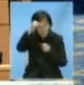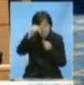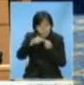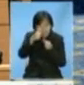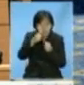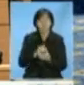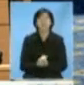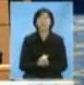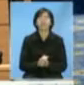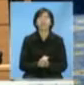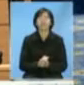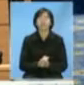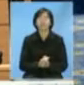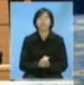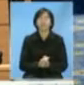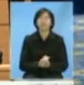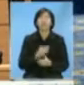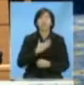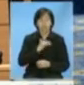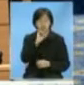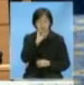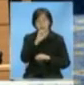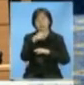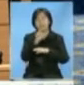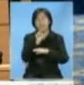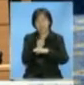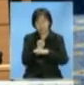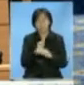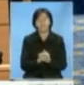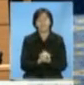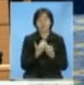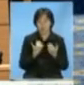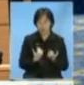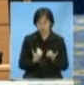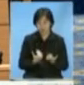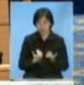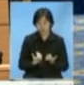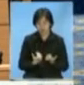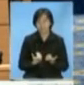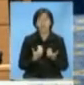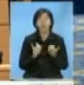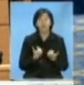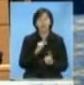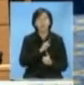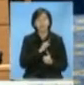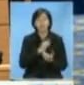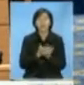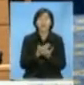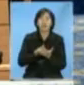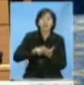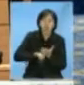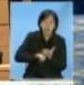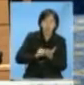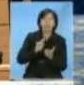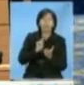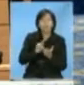ครับนี่คือสิ่งที่ผมอยากจะบอกกับท่านประธานว่าวันนี้นะครับภาระหนี้สินของประเท